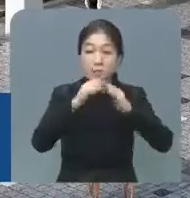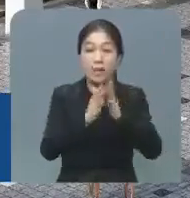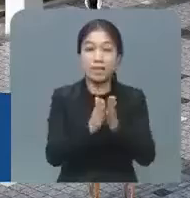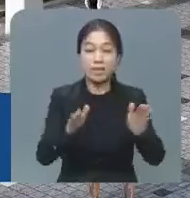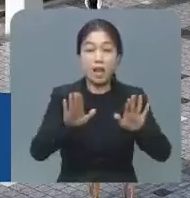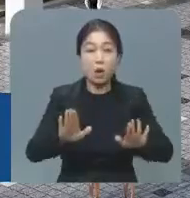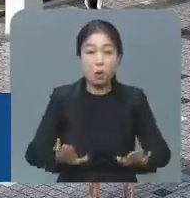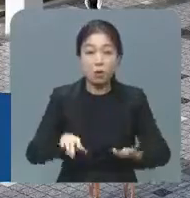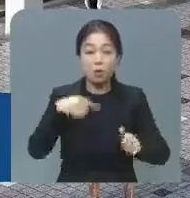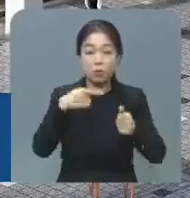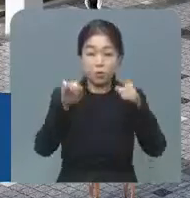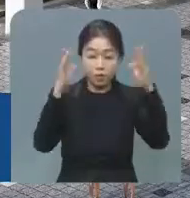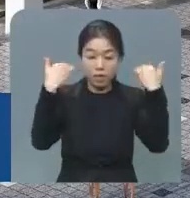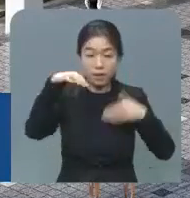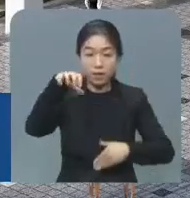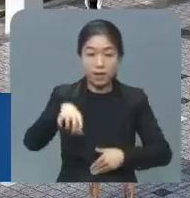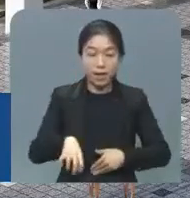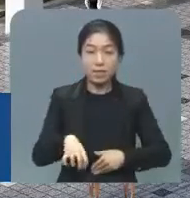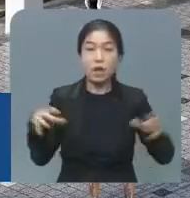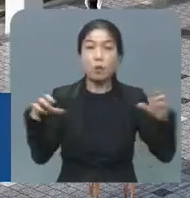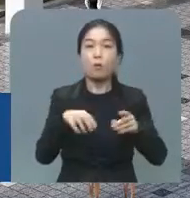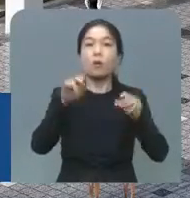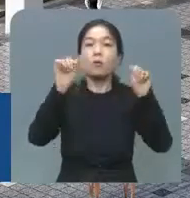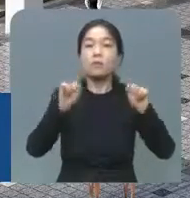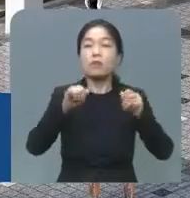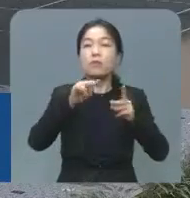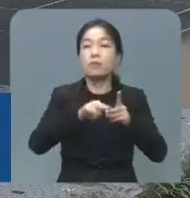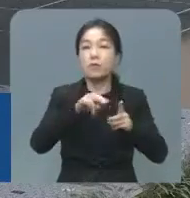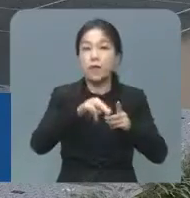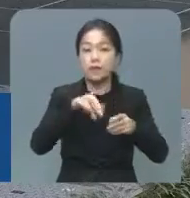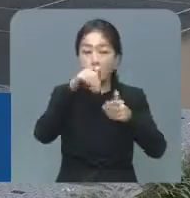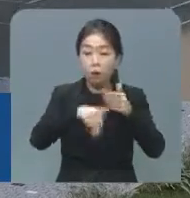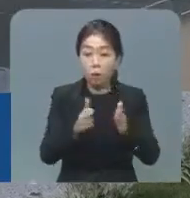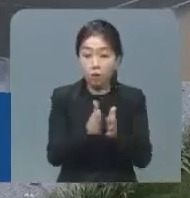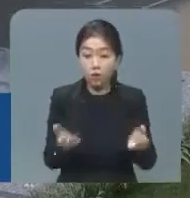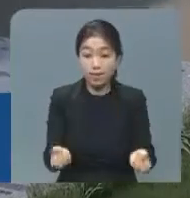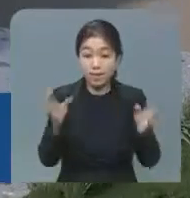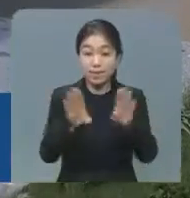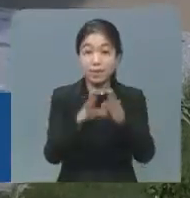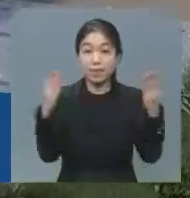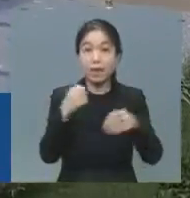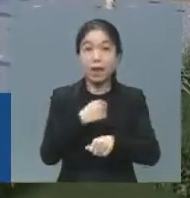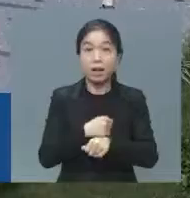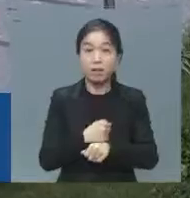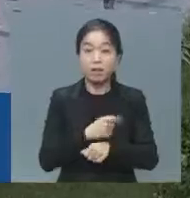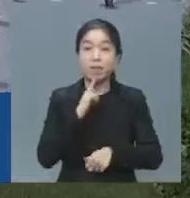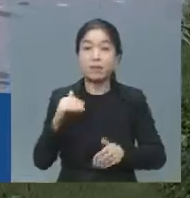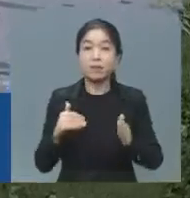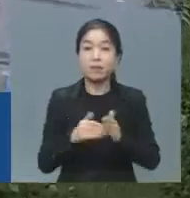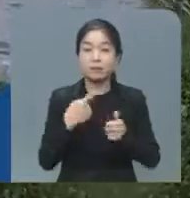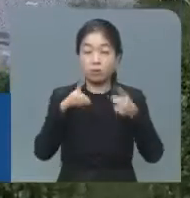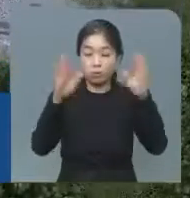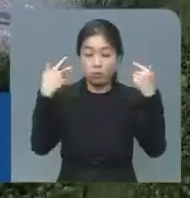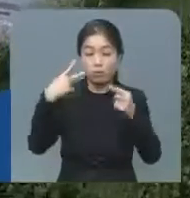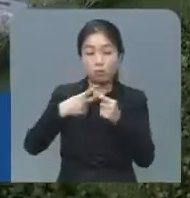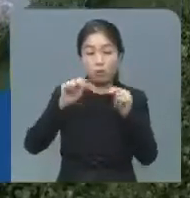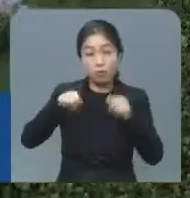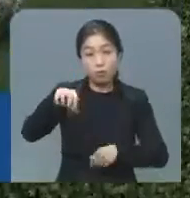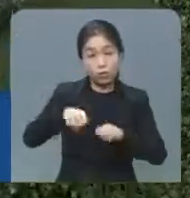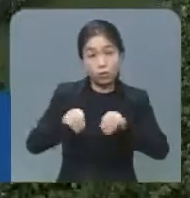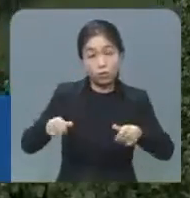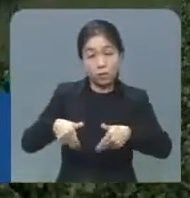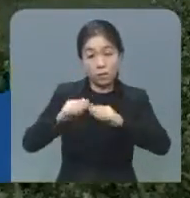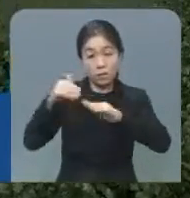오늘 광주 교육대상 어서 반다 b 복합 체육센터 착공식을 개최한다고 밝혔습니다 광주 교육대 j 운동장 부지에